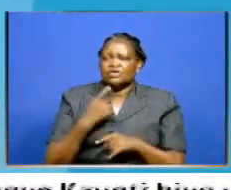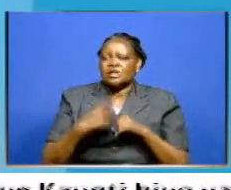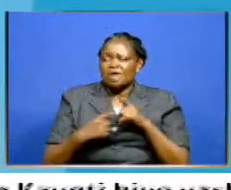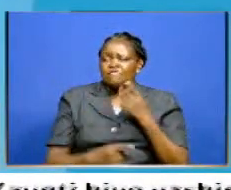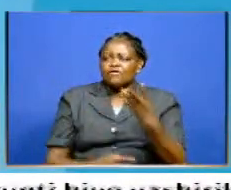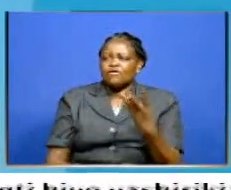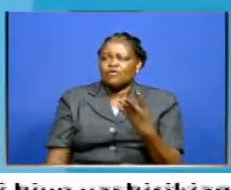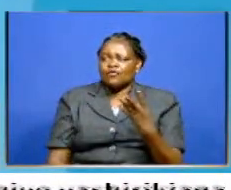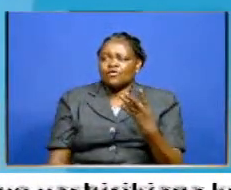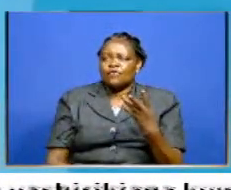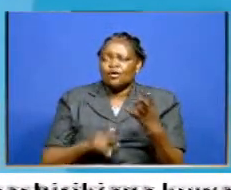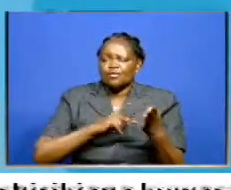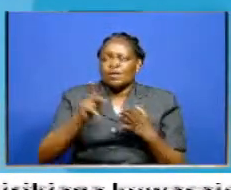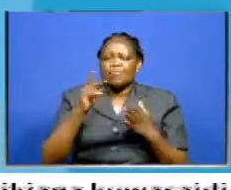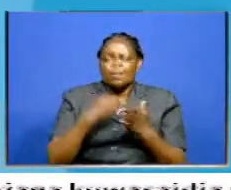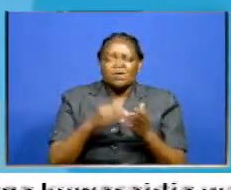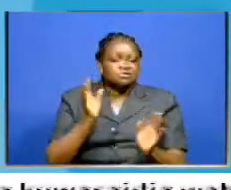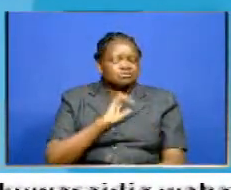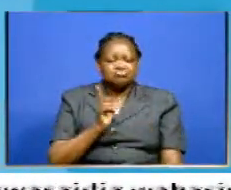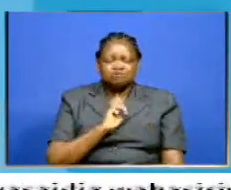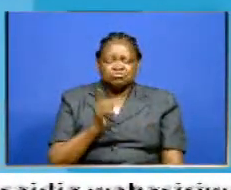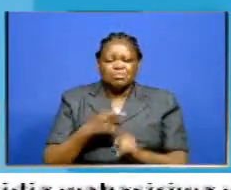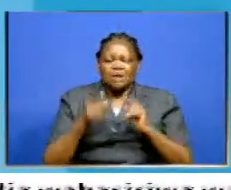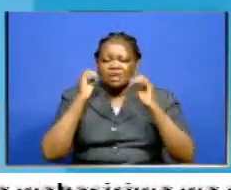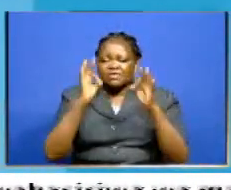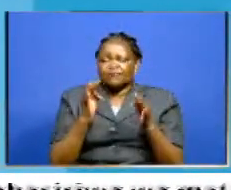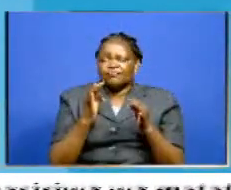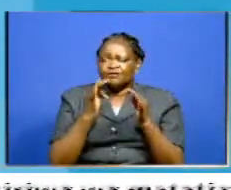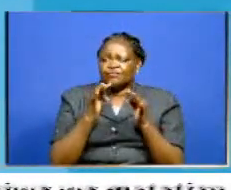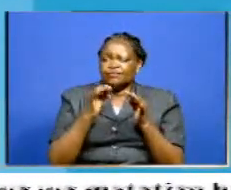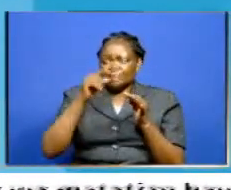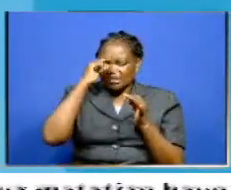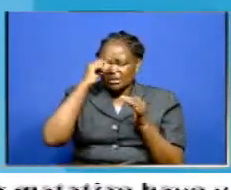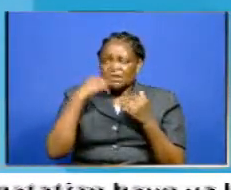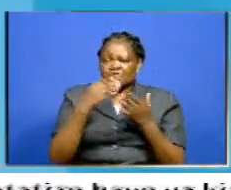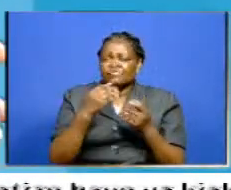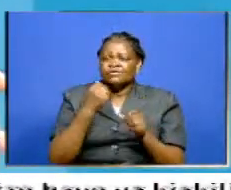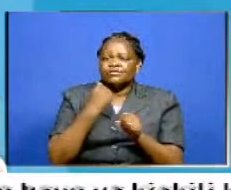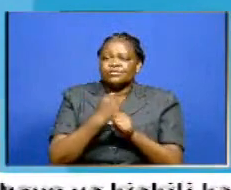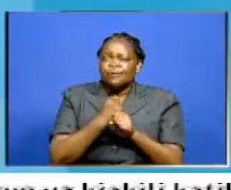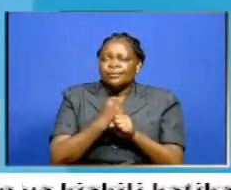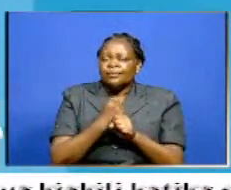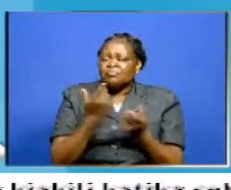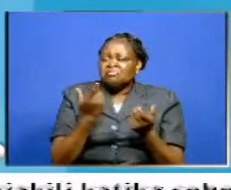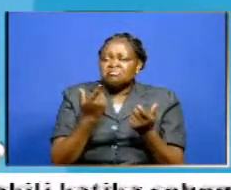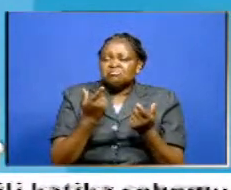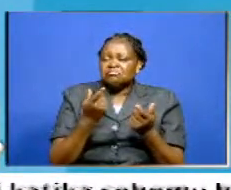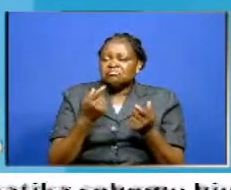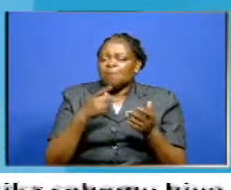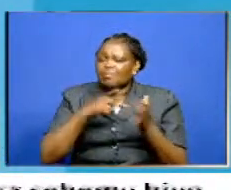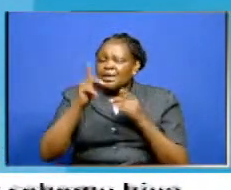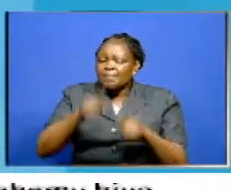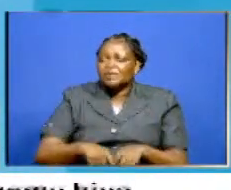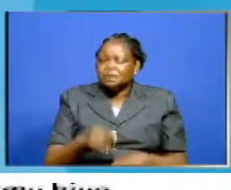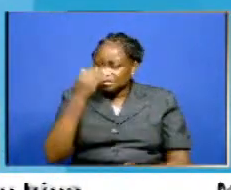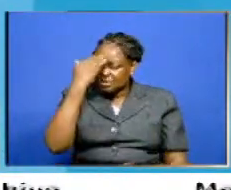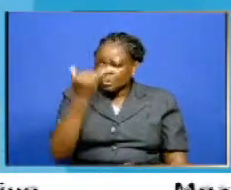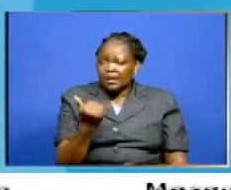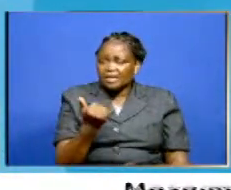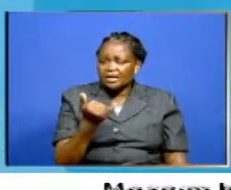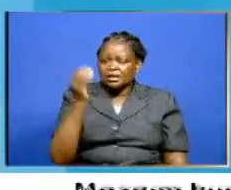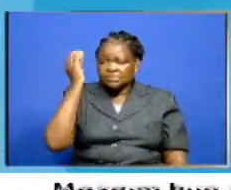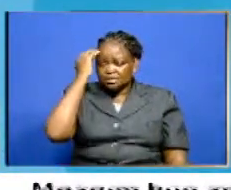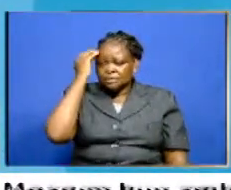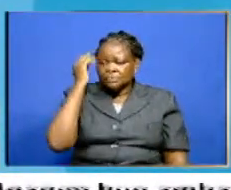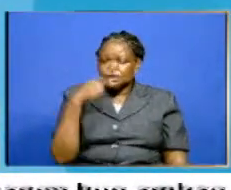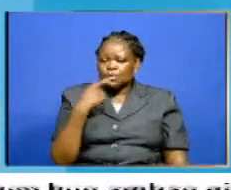4 usilipe hiyo hela. Lakini kama hiyo serikali itakupatia kazi, basi ulipe hiyo hela, kwa sababu yule mwanafunzi